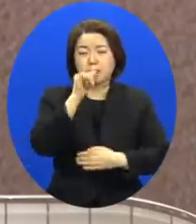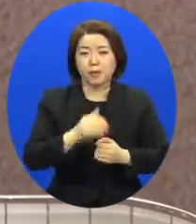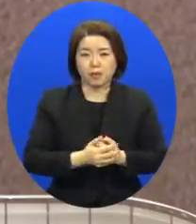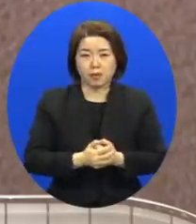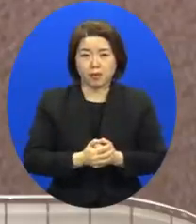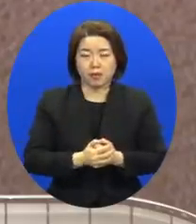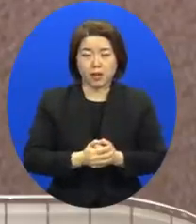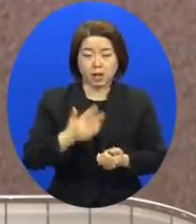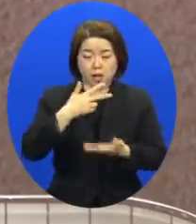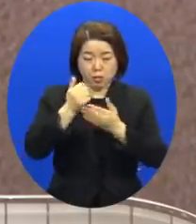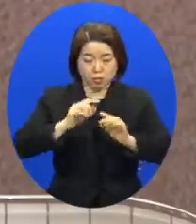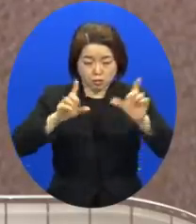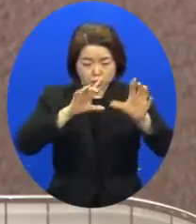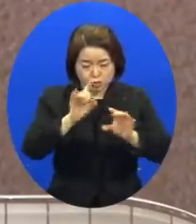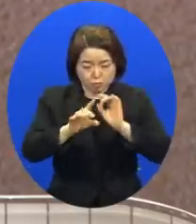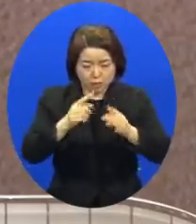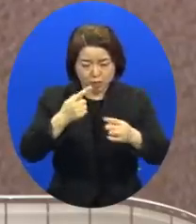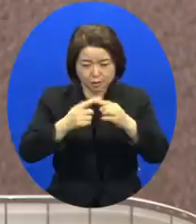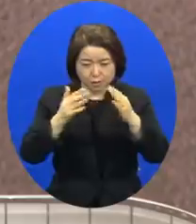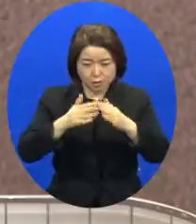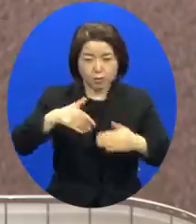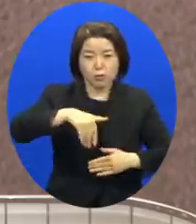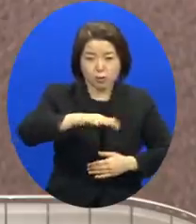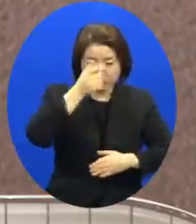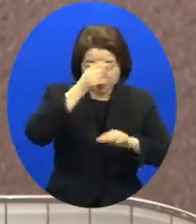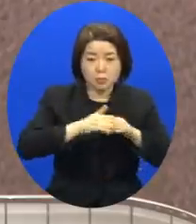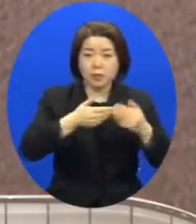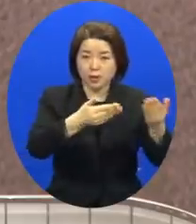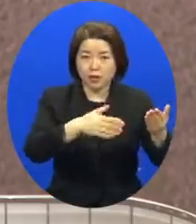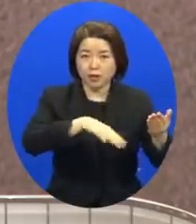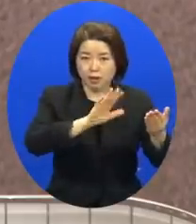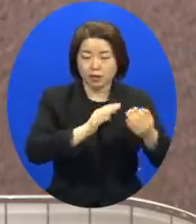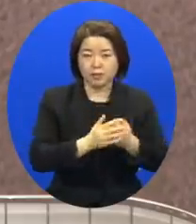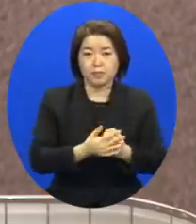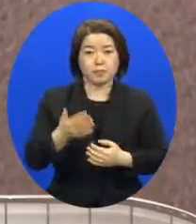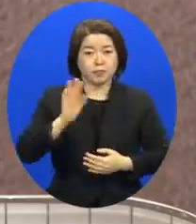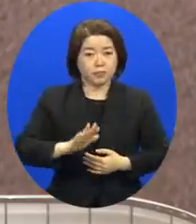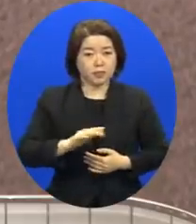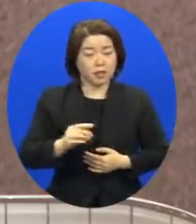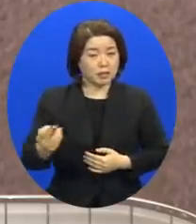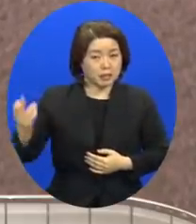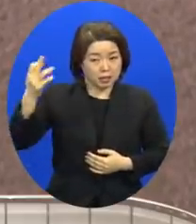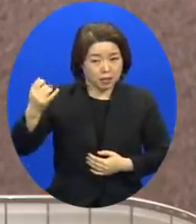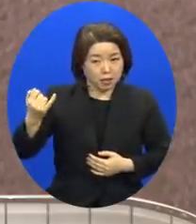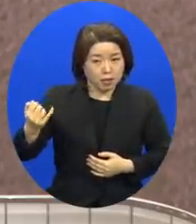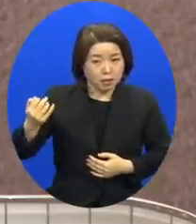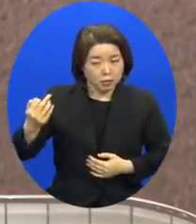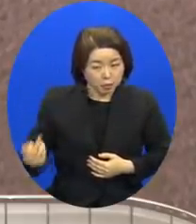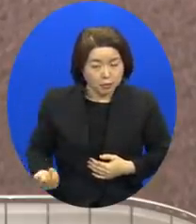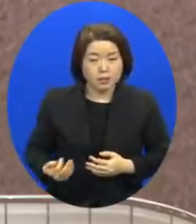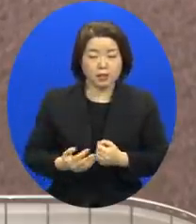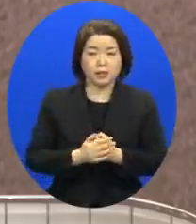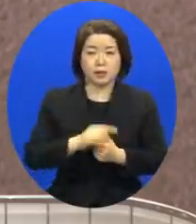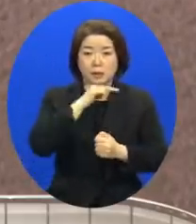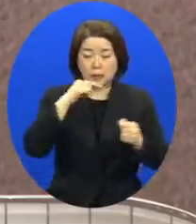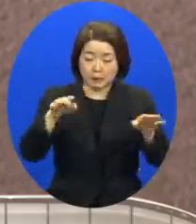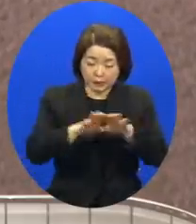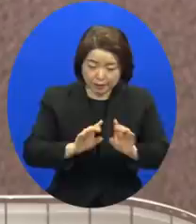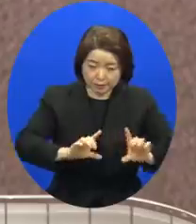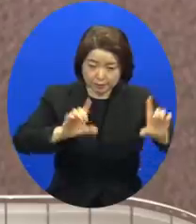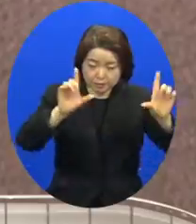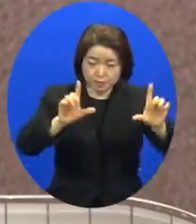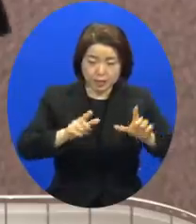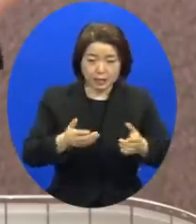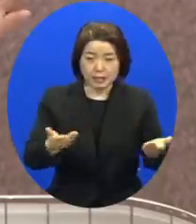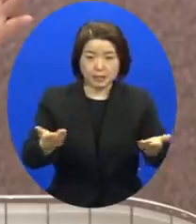주일마다 교회를 나갔습니다 그런데 그 형과 동생은 일요일에 1 나가지